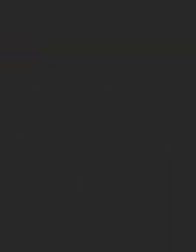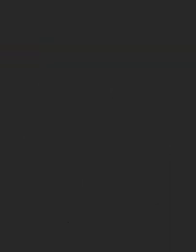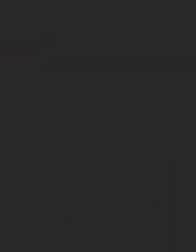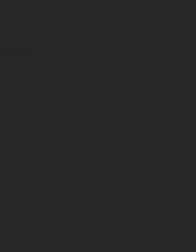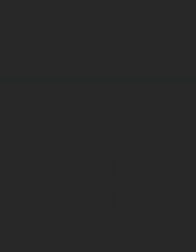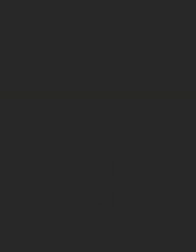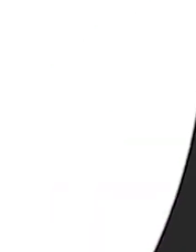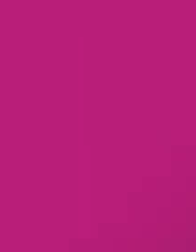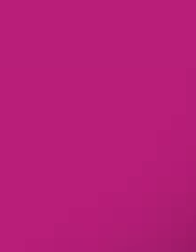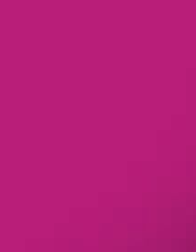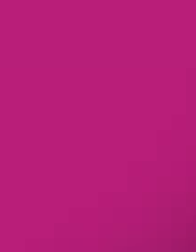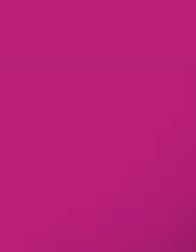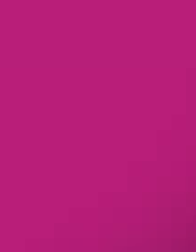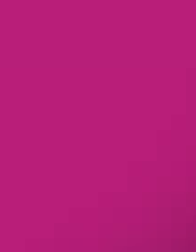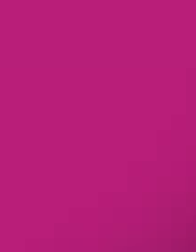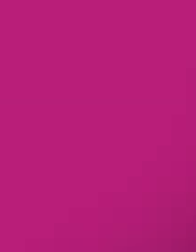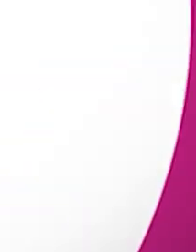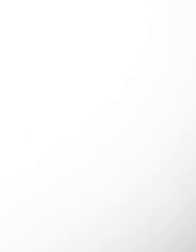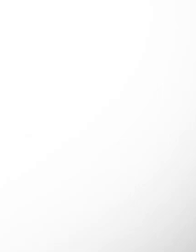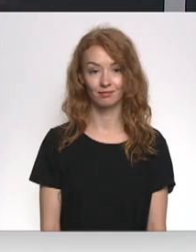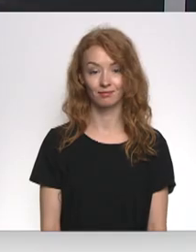Re! Viss ēters ir te!